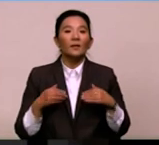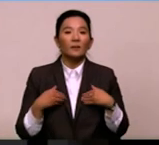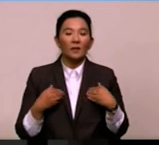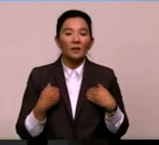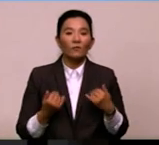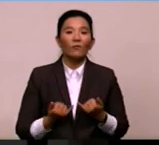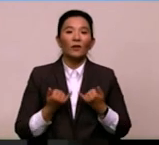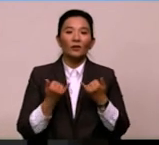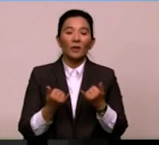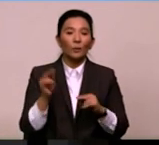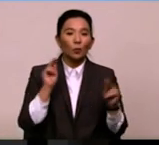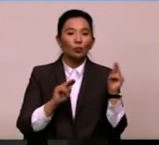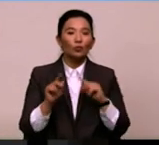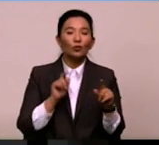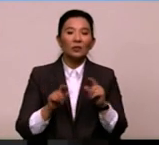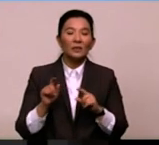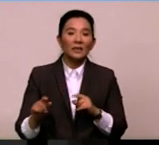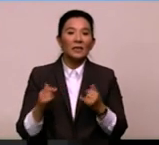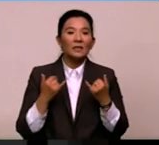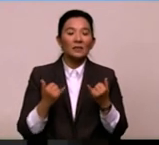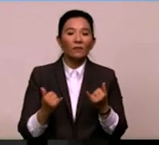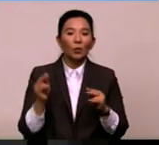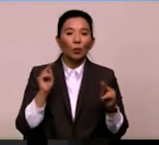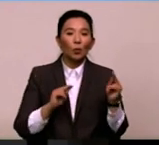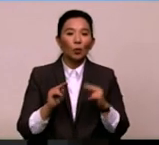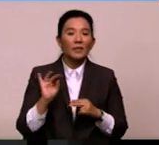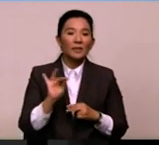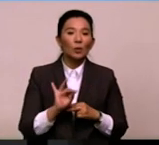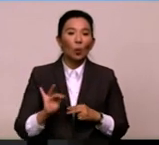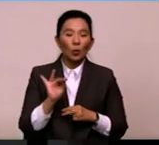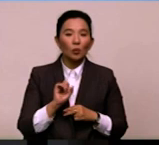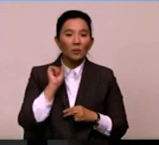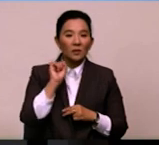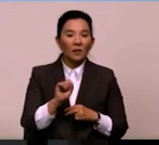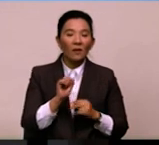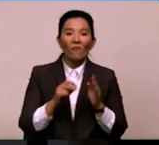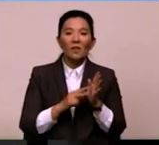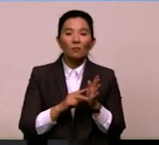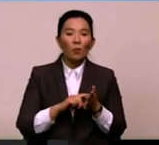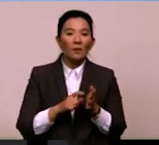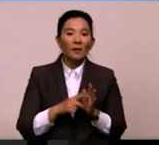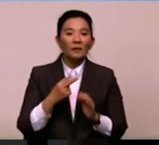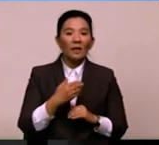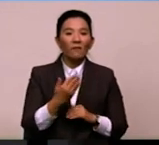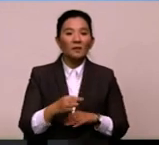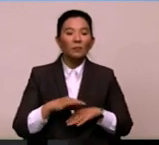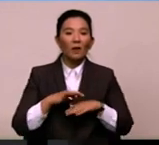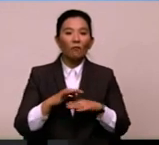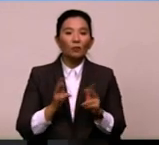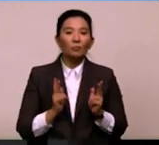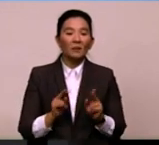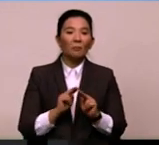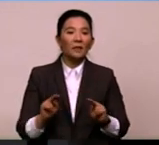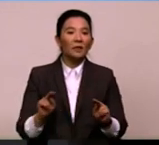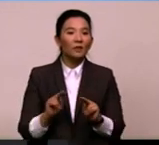Здравствуйте, уважаемые ученики! Сегодня урок истории Узбекистана в 8 классе для вас проводит